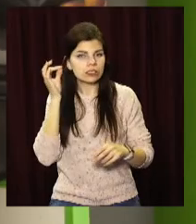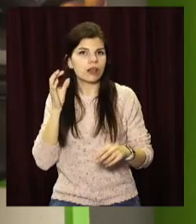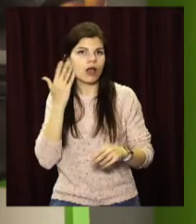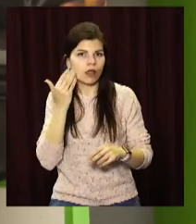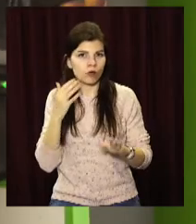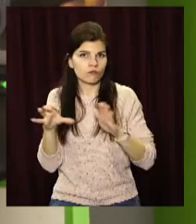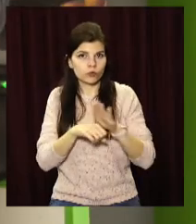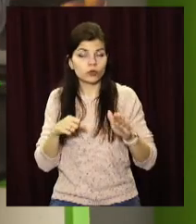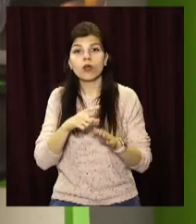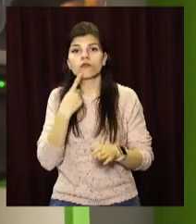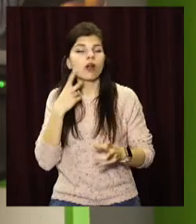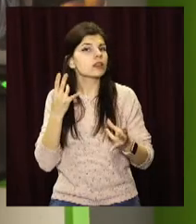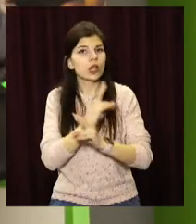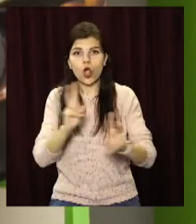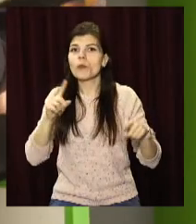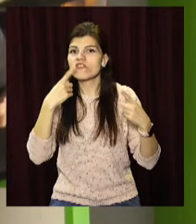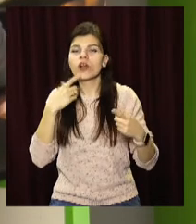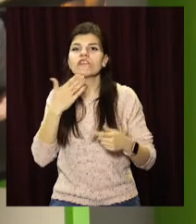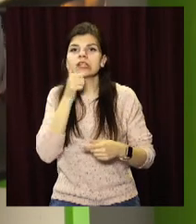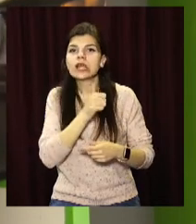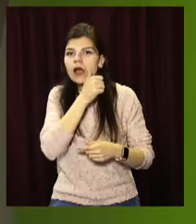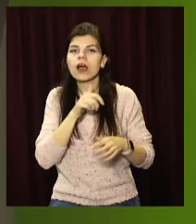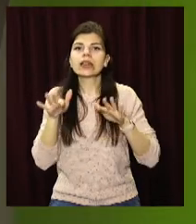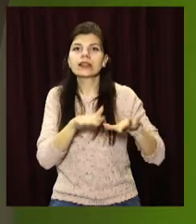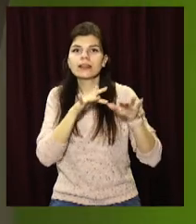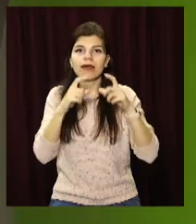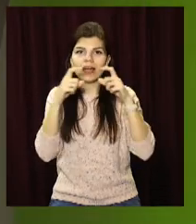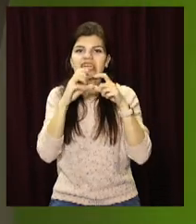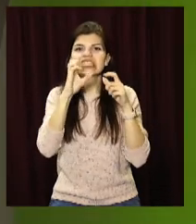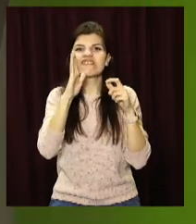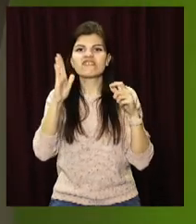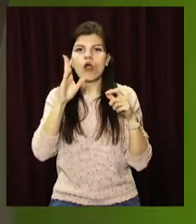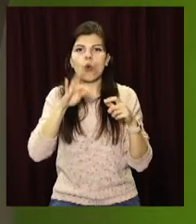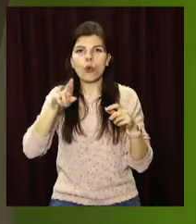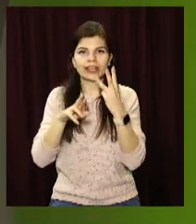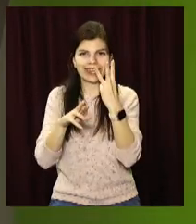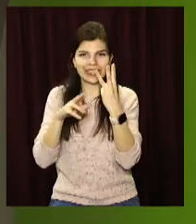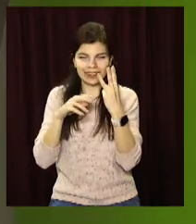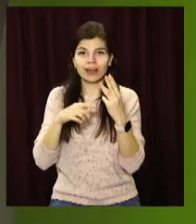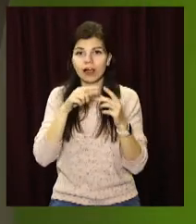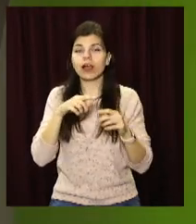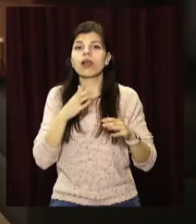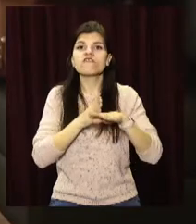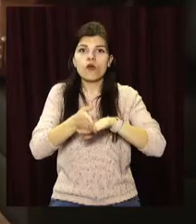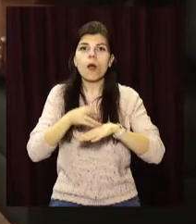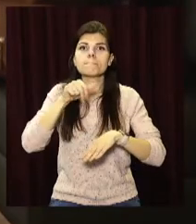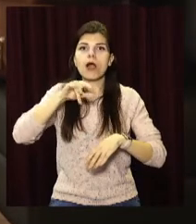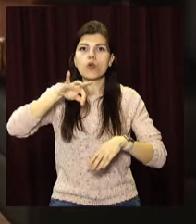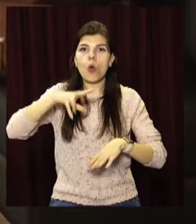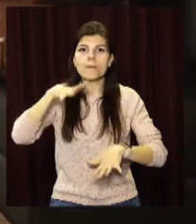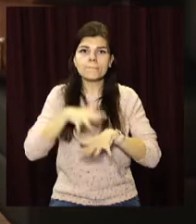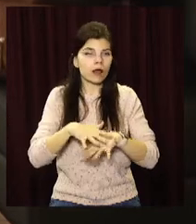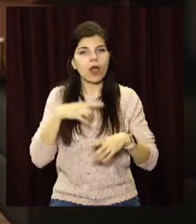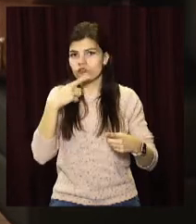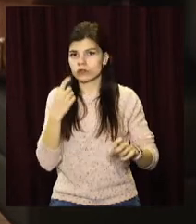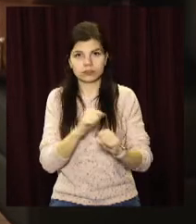Та наголошують, не варто нікому розголошувати термін дії картки, CVV-код, пін-код, паролі для входу в онлайн-банкінг чи будь-які інші коди,